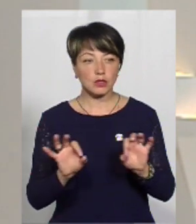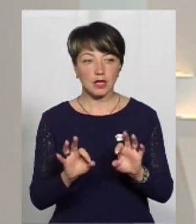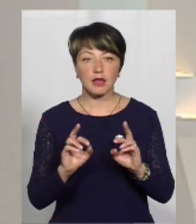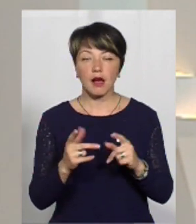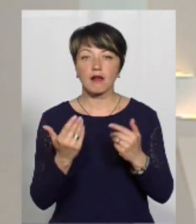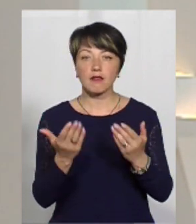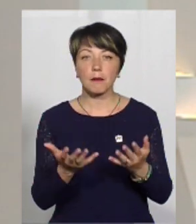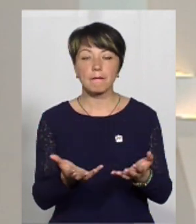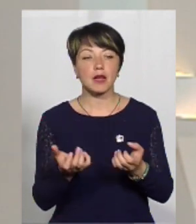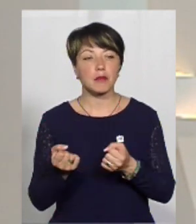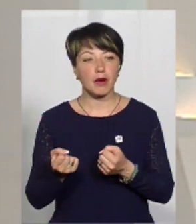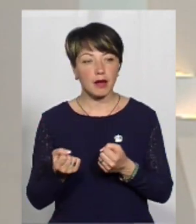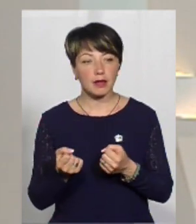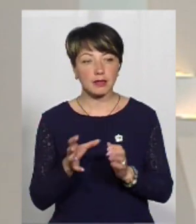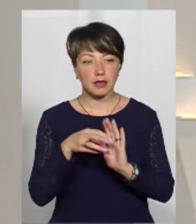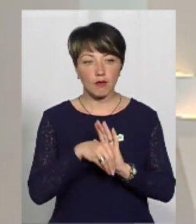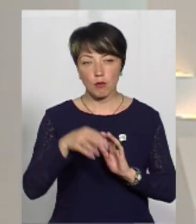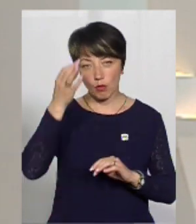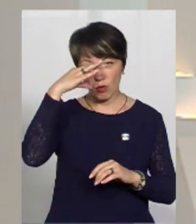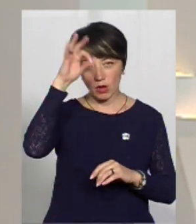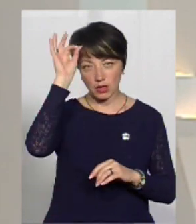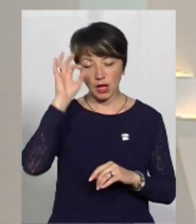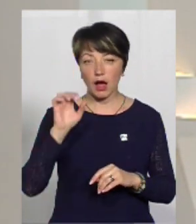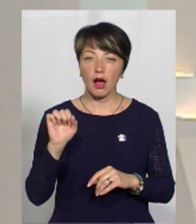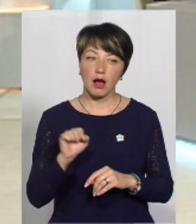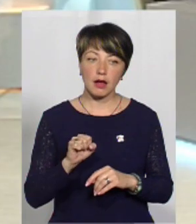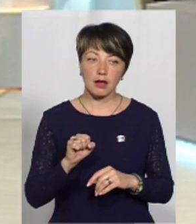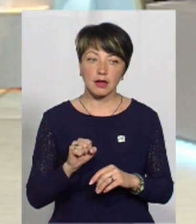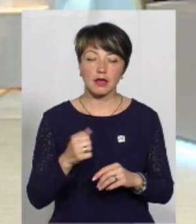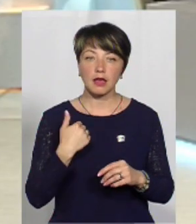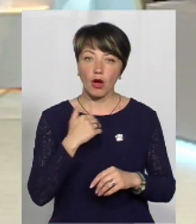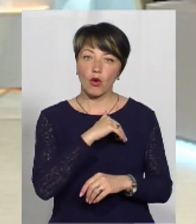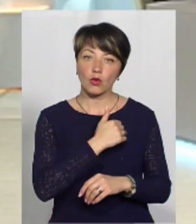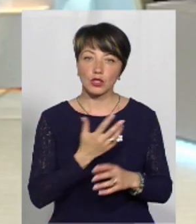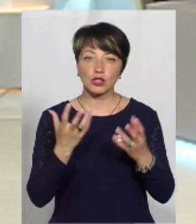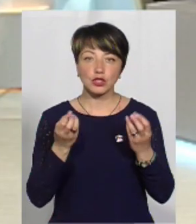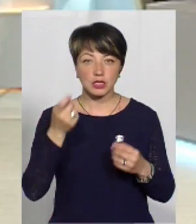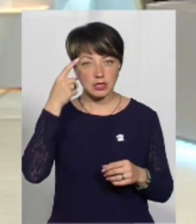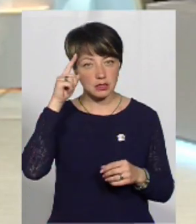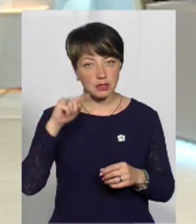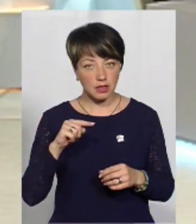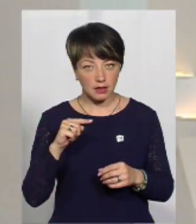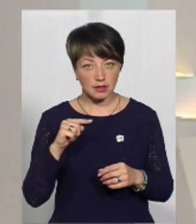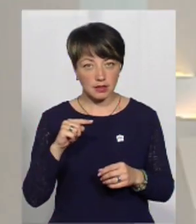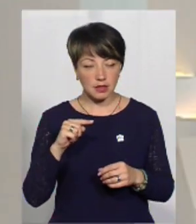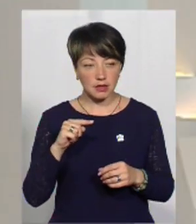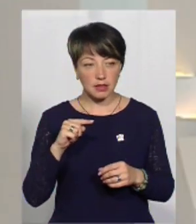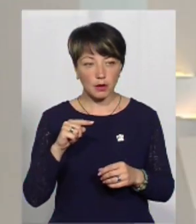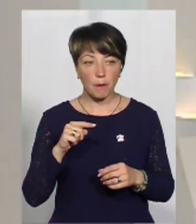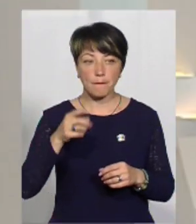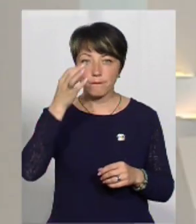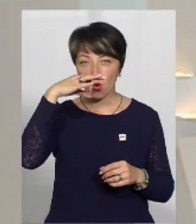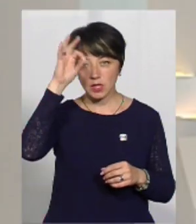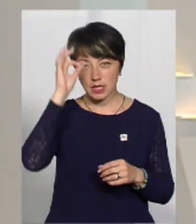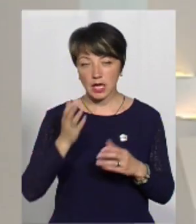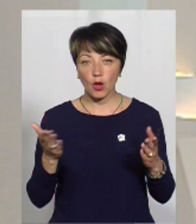ви приймаєте в лави поліцейських. А я хотіла би ще знати, ті поліцейські, які